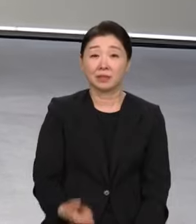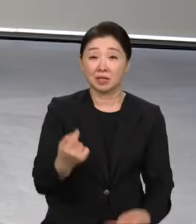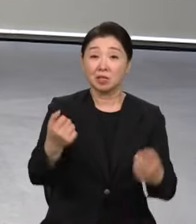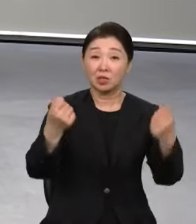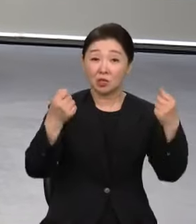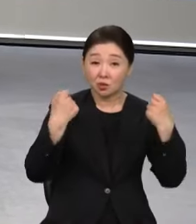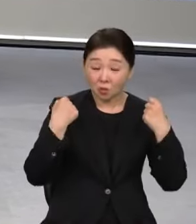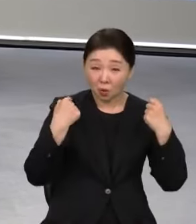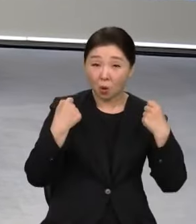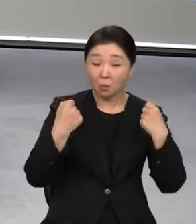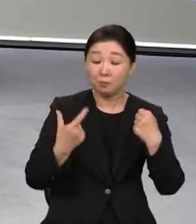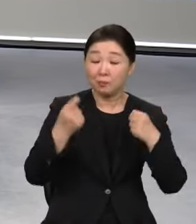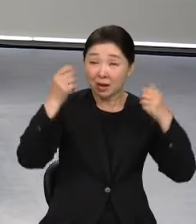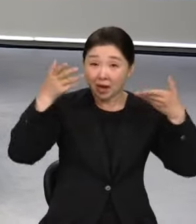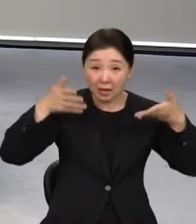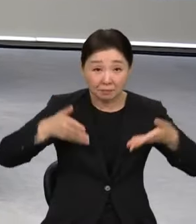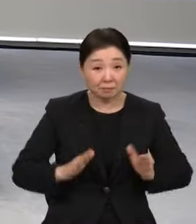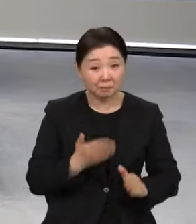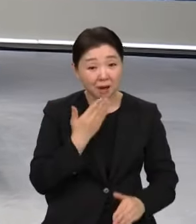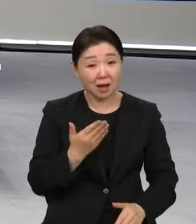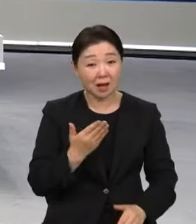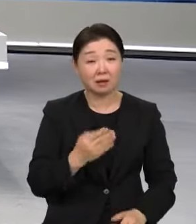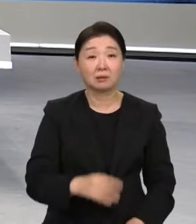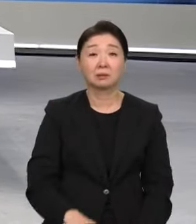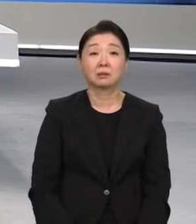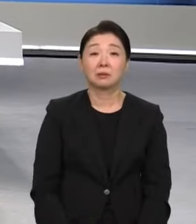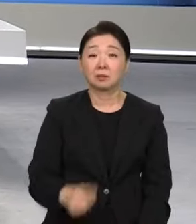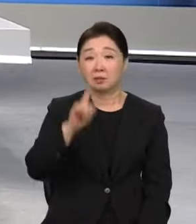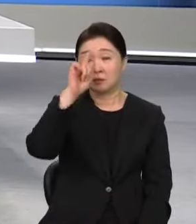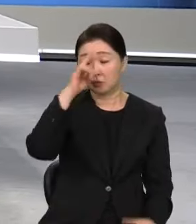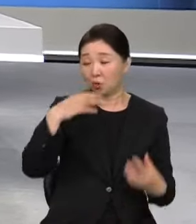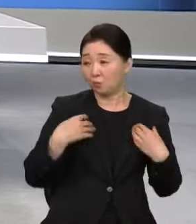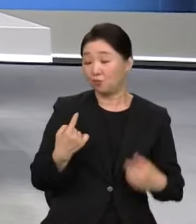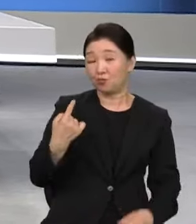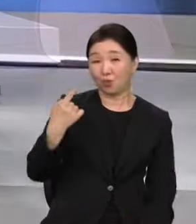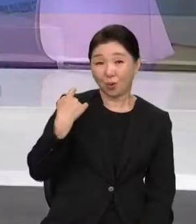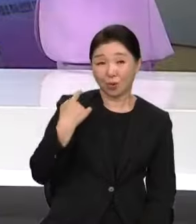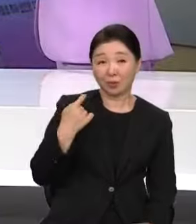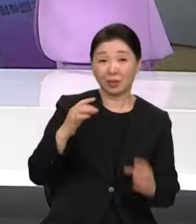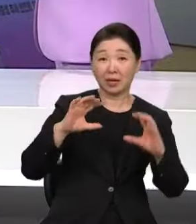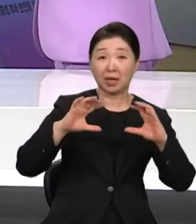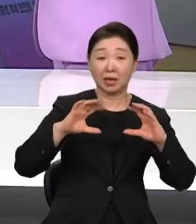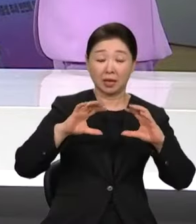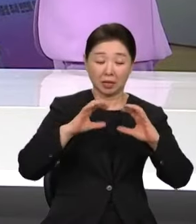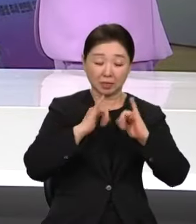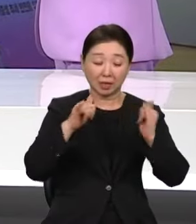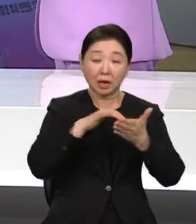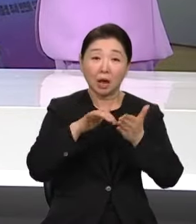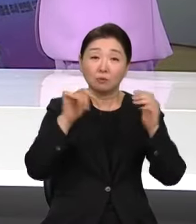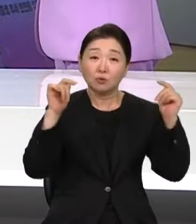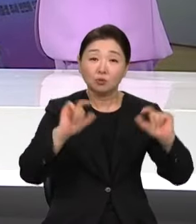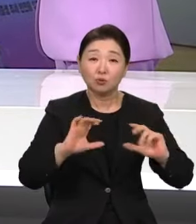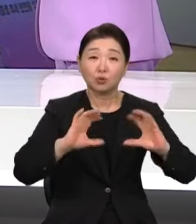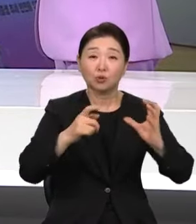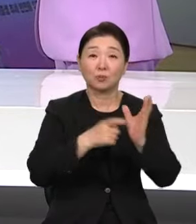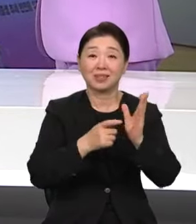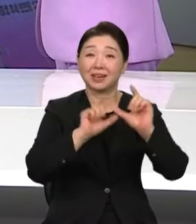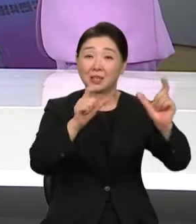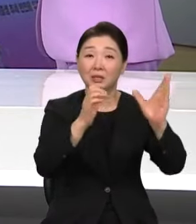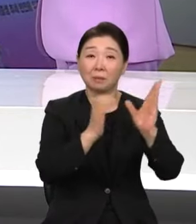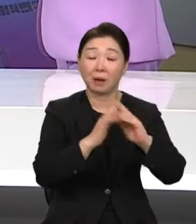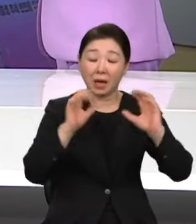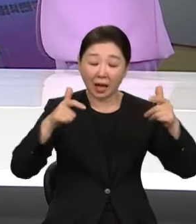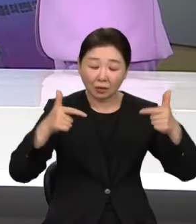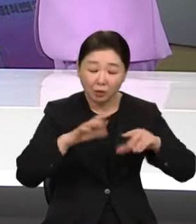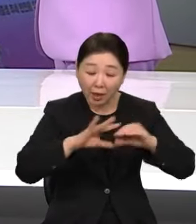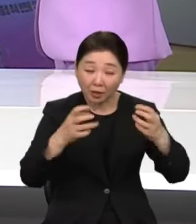일찍 졸업은 일찍 출산? 입니다. 예, 정부가 어제 인구 국가 비상사태를 선포하면서 저출생 대책을